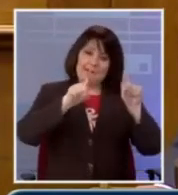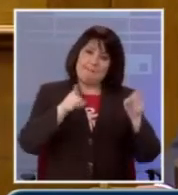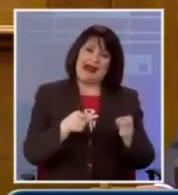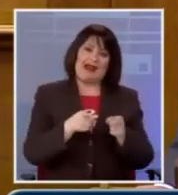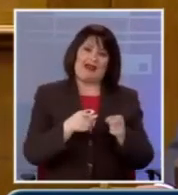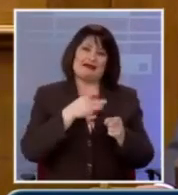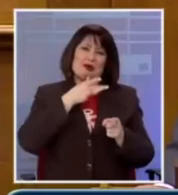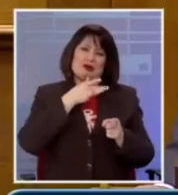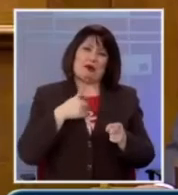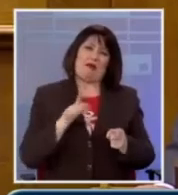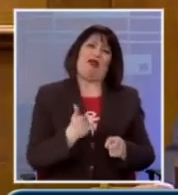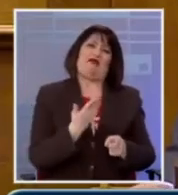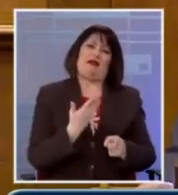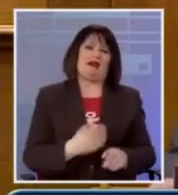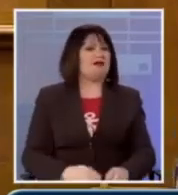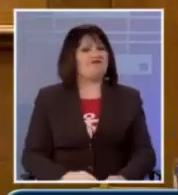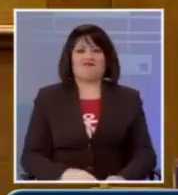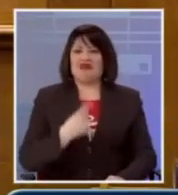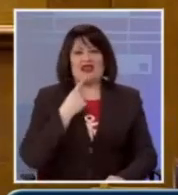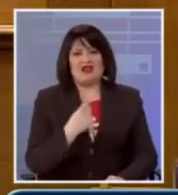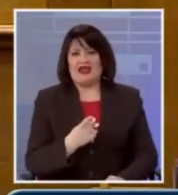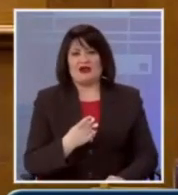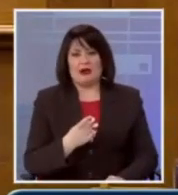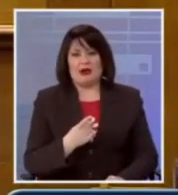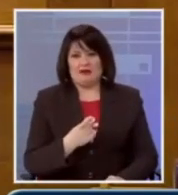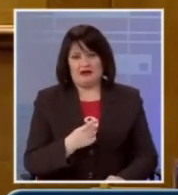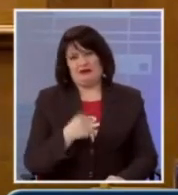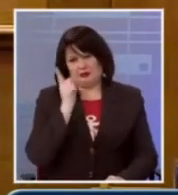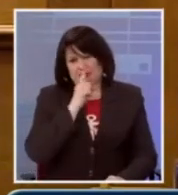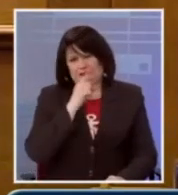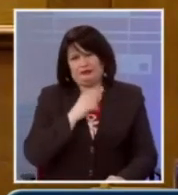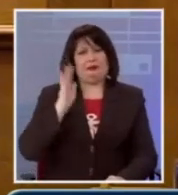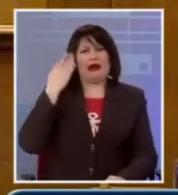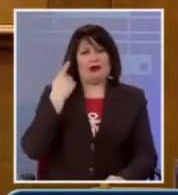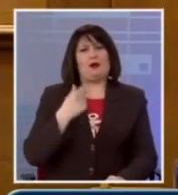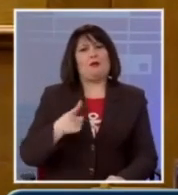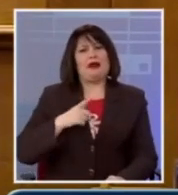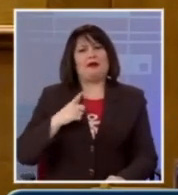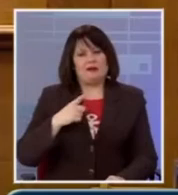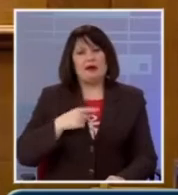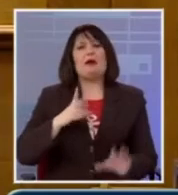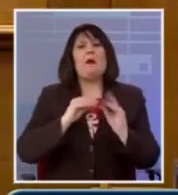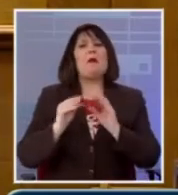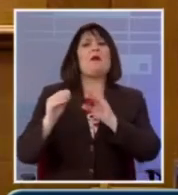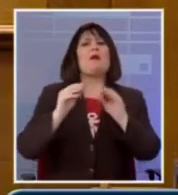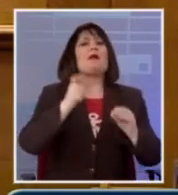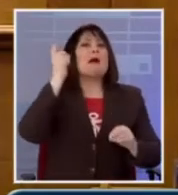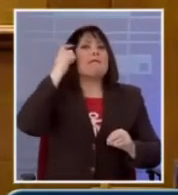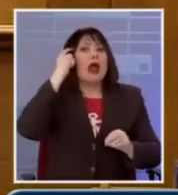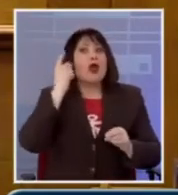σταθώ στο γεγονός ότι τέτοιου τύπου σενάρια έχουν διαψευστεί στο παρελθόν και έμειναν απλώς σενάρια στα μυαλά